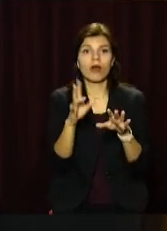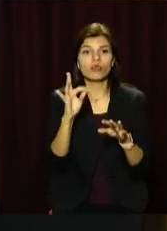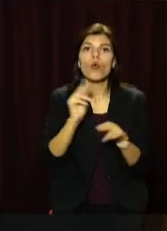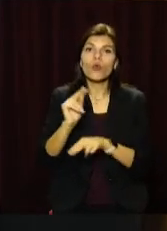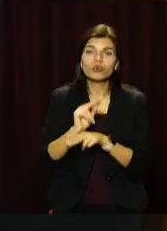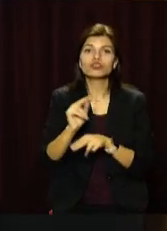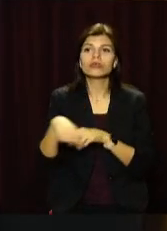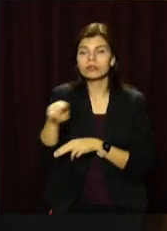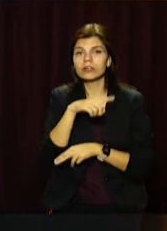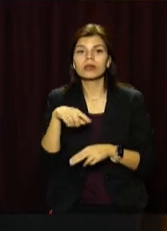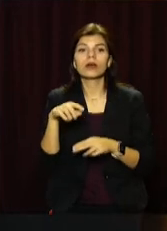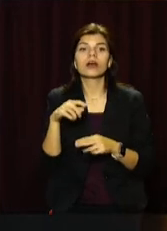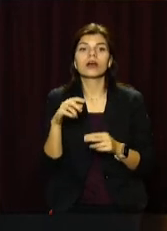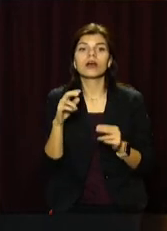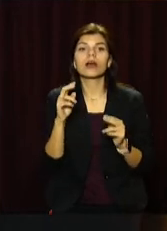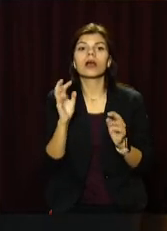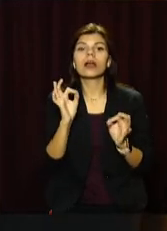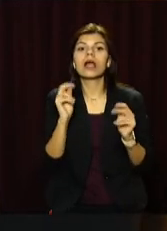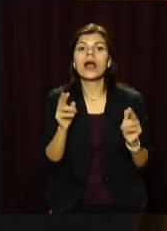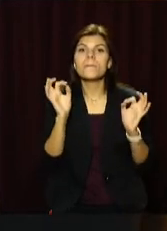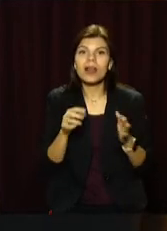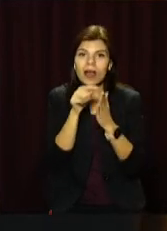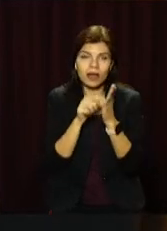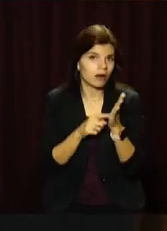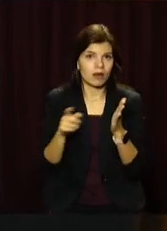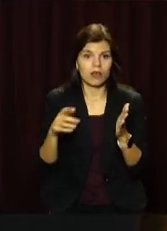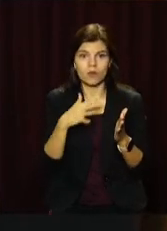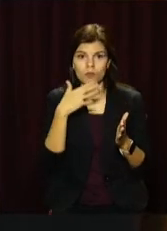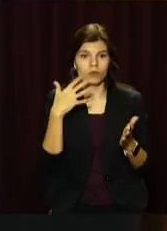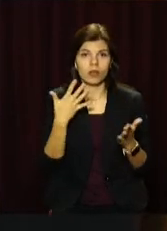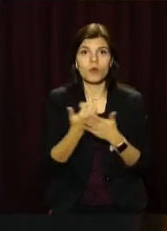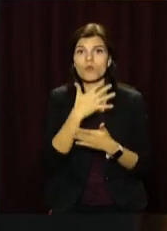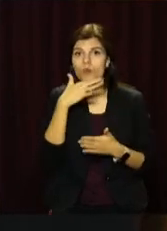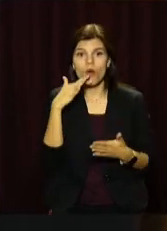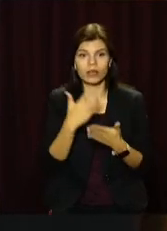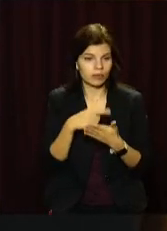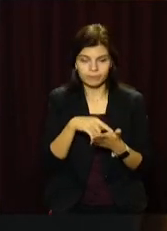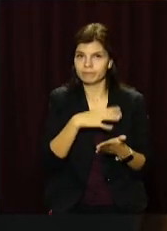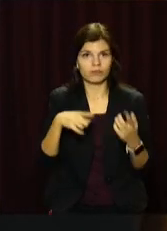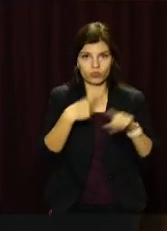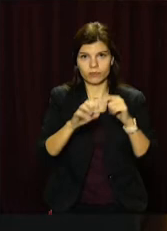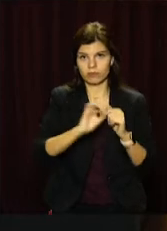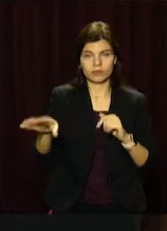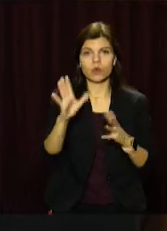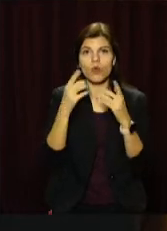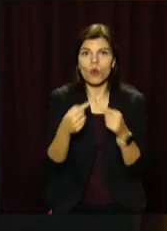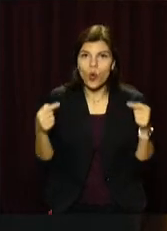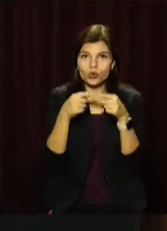виборчих комісій, і ми маємо дуже багато повернень для складання уточнених